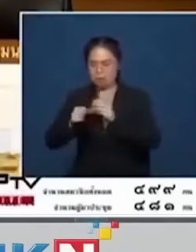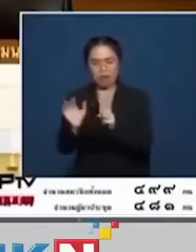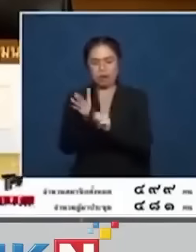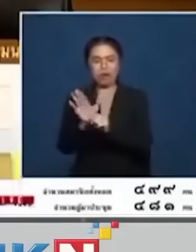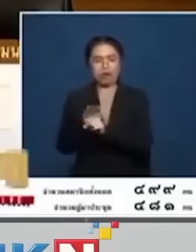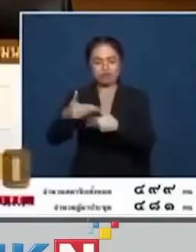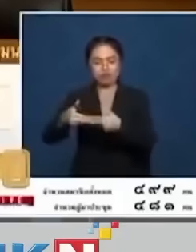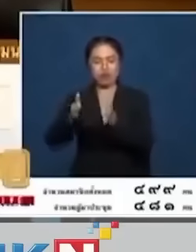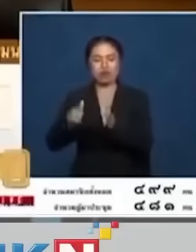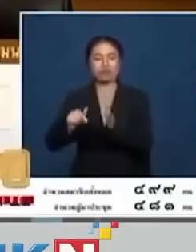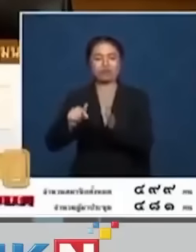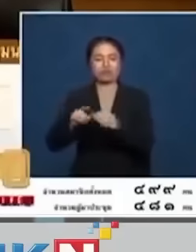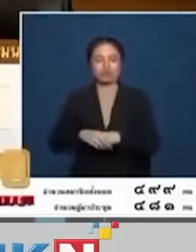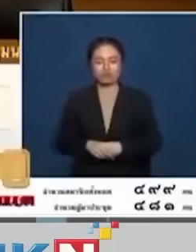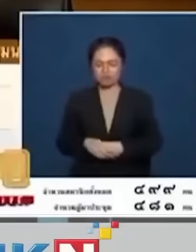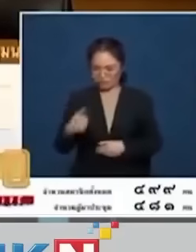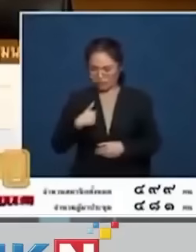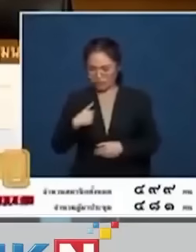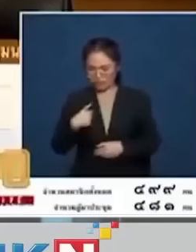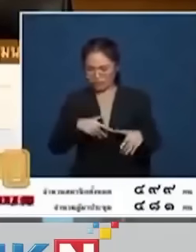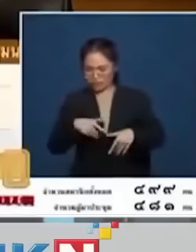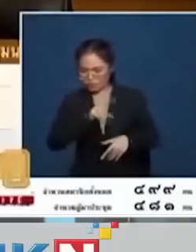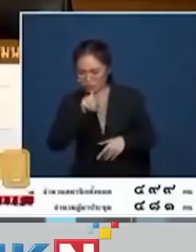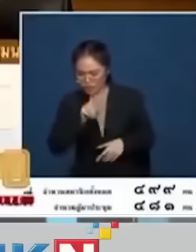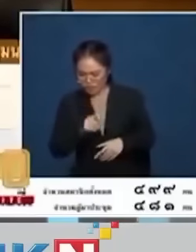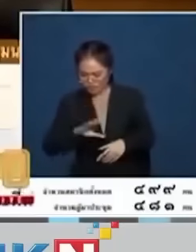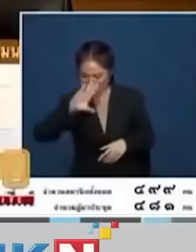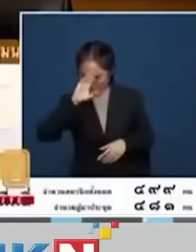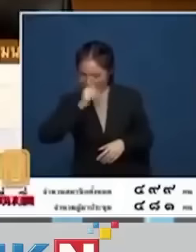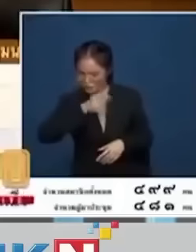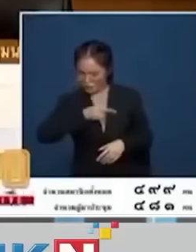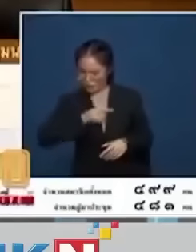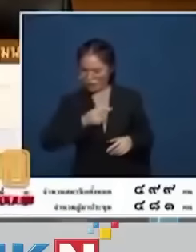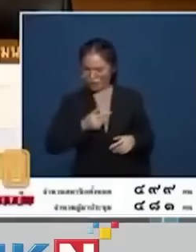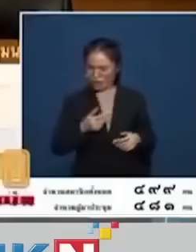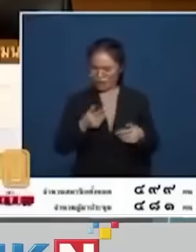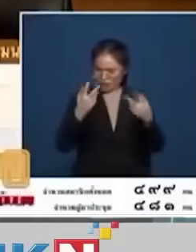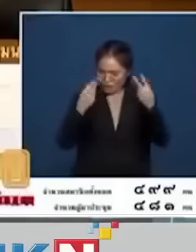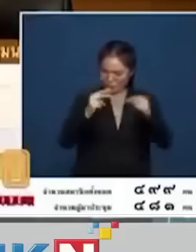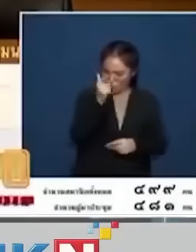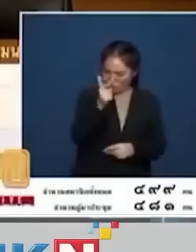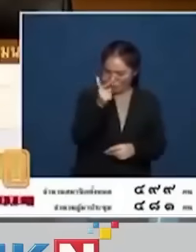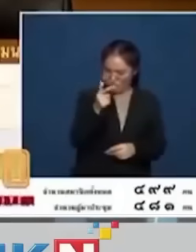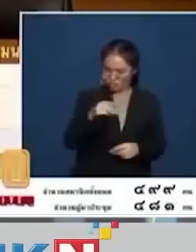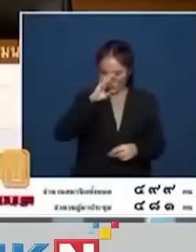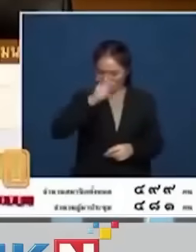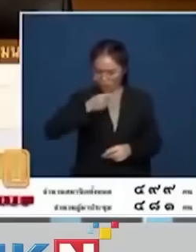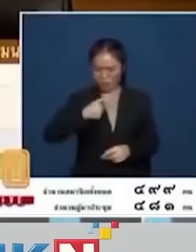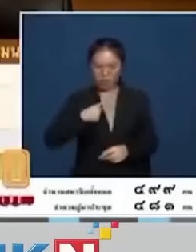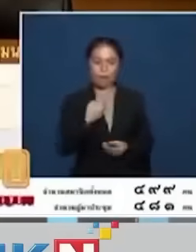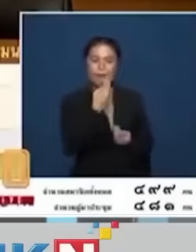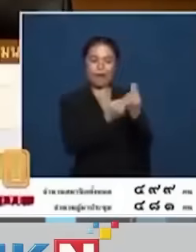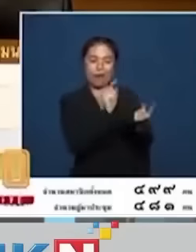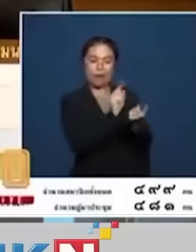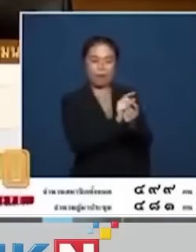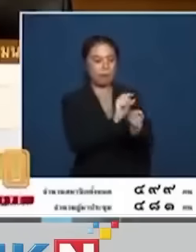พฤติการการตัดสินยังไม่ได้ตัดสินเลยแต่เอาไปขังรวมกับผู้ต้องขังเด็ดขาดอย่างเงี้ยอันนี้มันยังพอมีเหตุผล